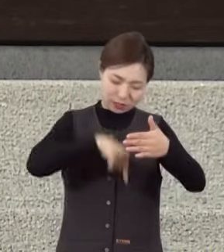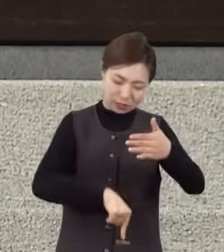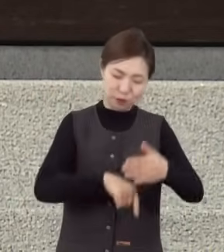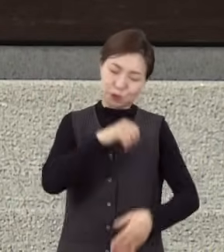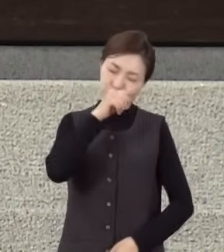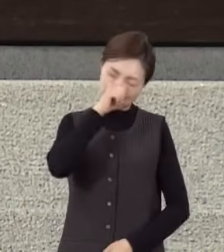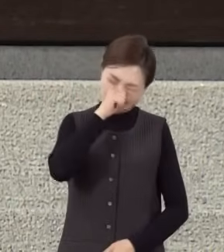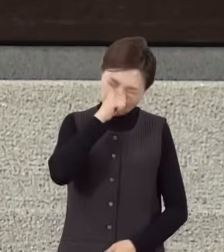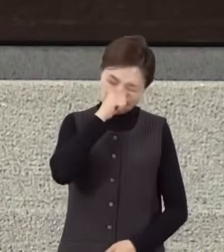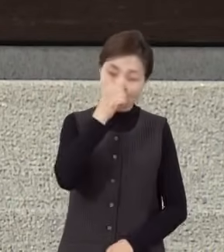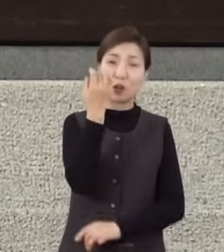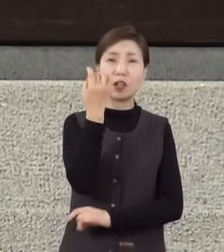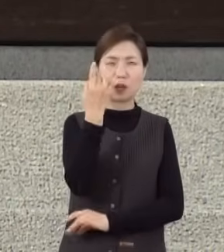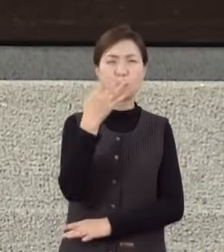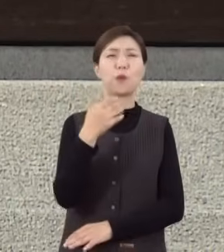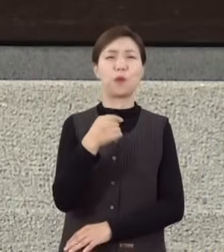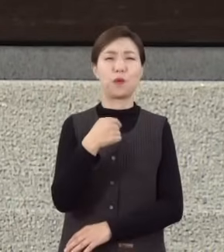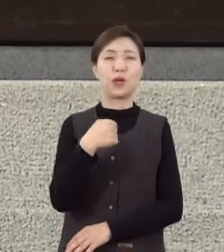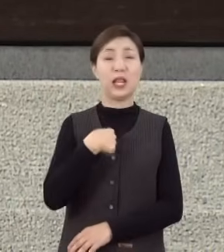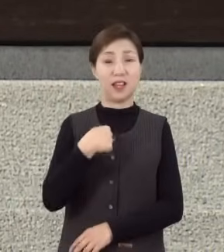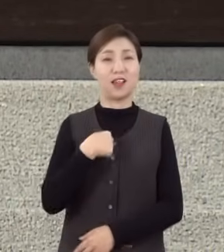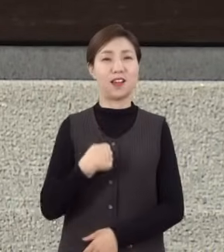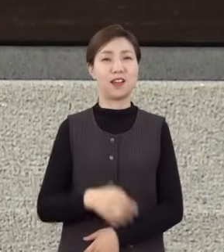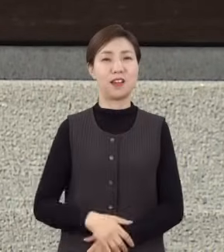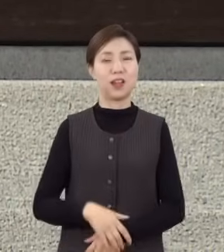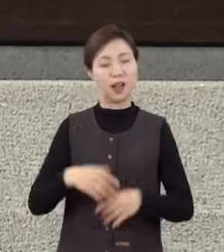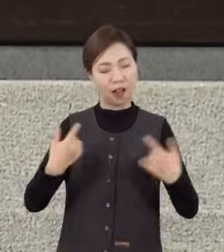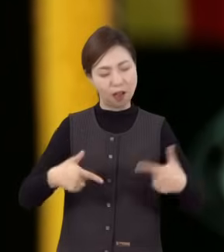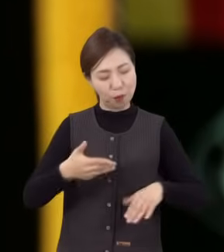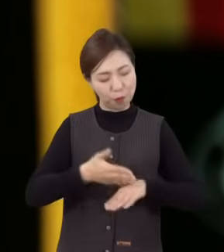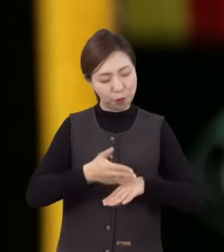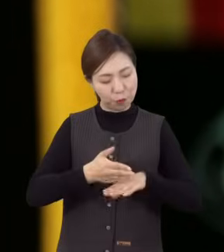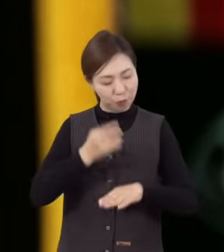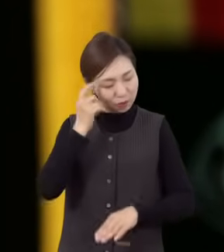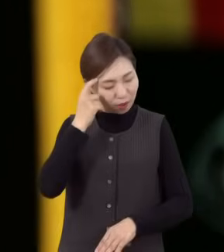걸 항상 고맙게 생각하셔야 됩니다.